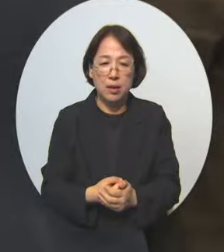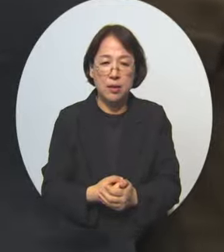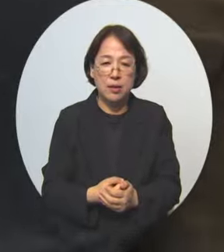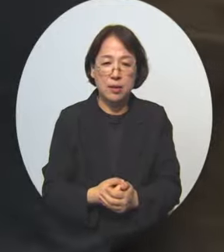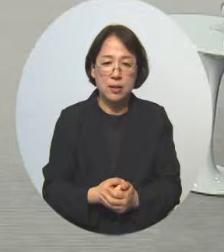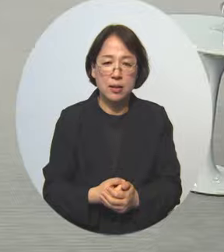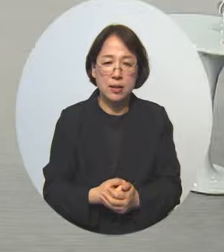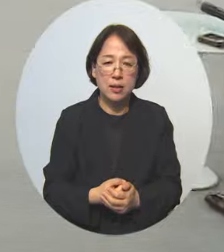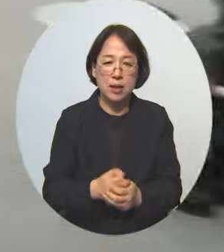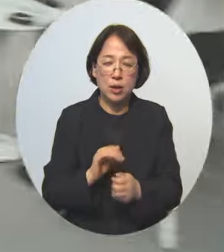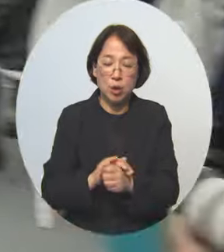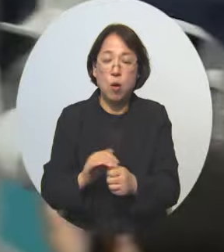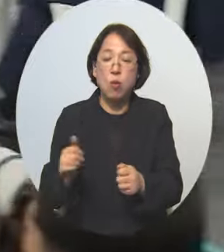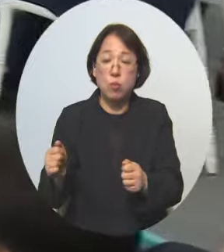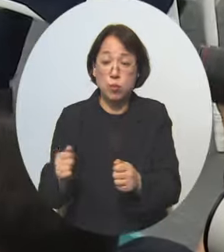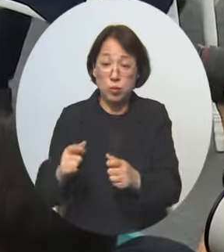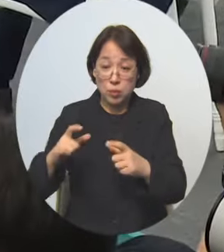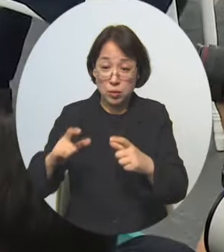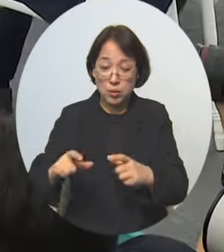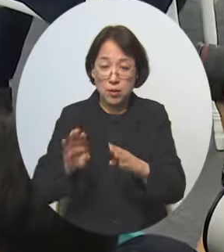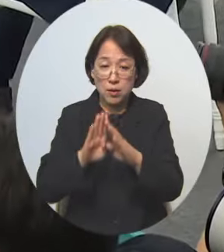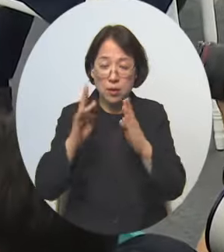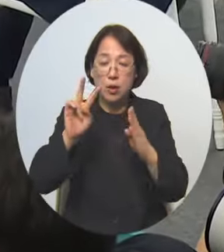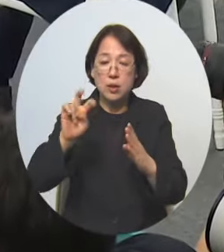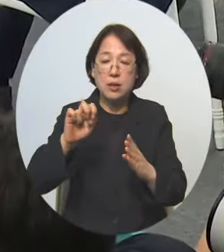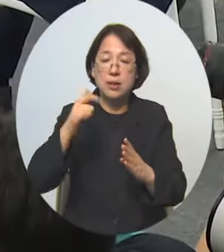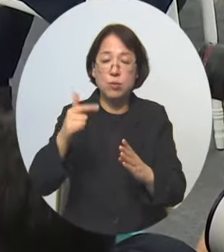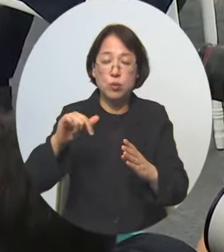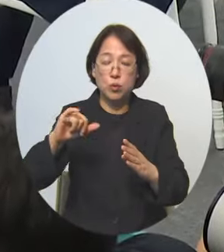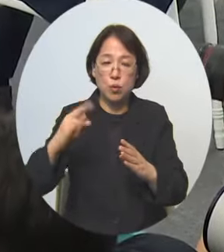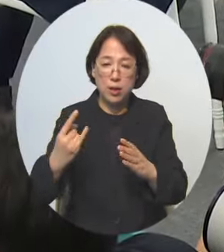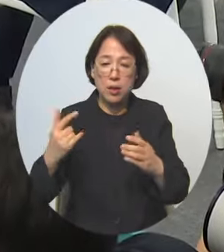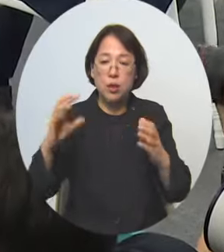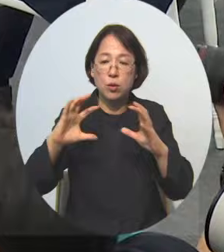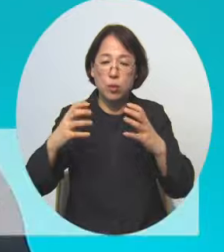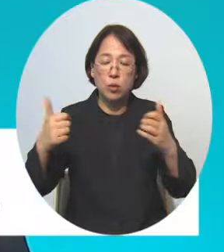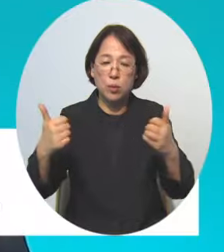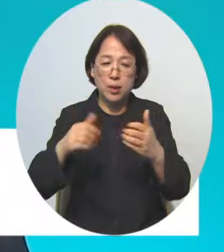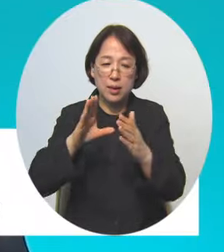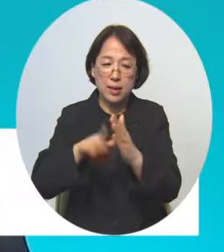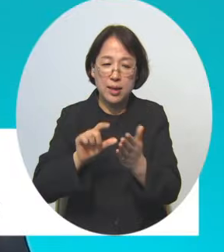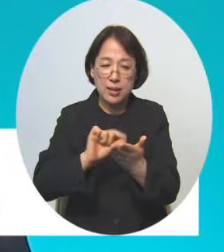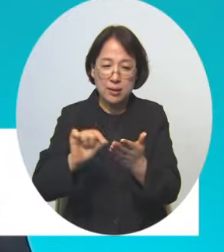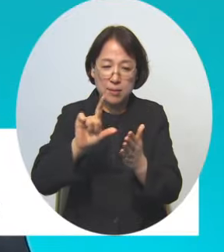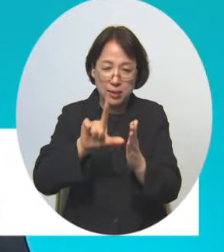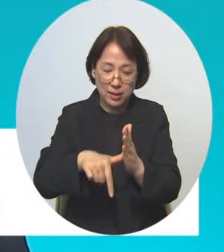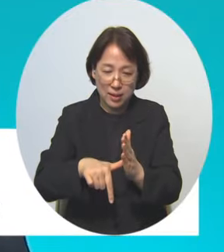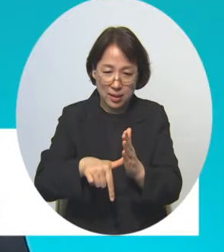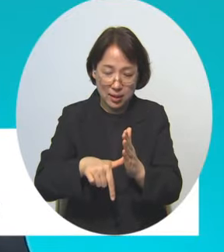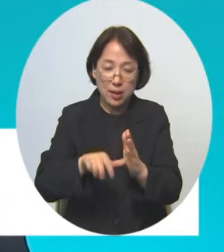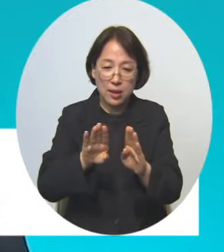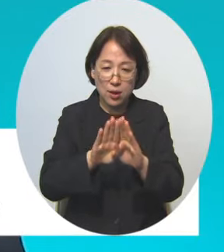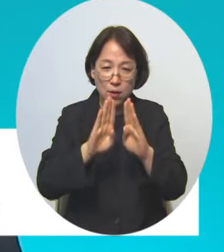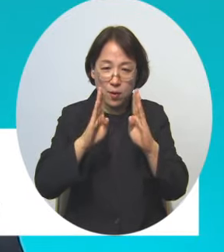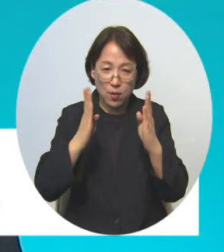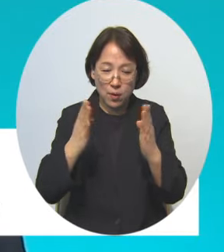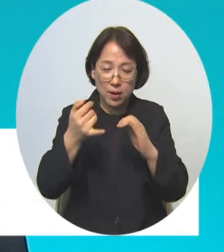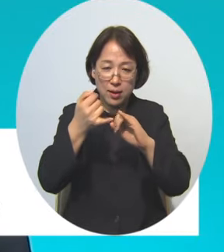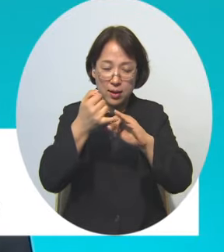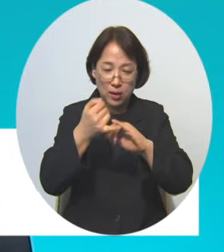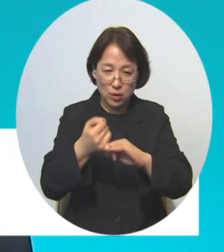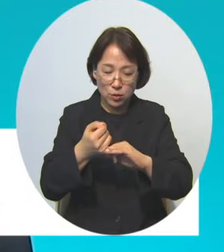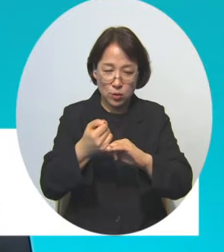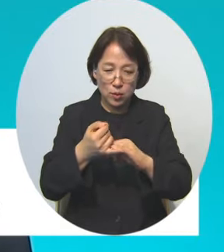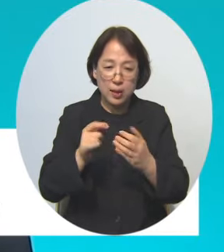앞서 경북 경산에서 열린 26번째 국민과 함께하는 민생토론회에서도 지방시대를 열겠다고 약속했습니다. 특히